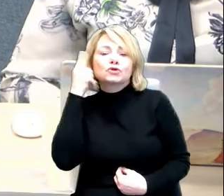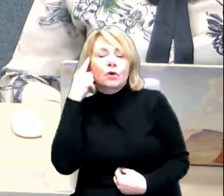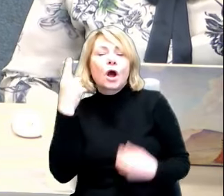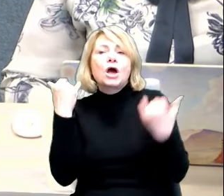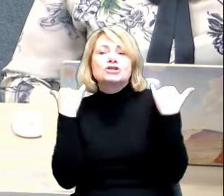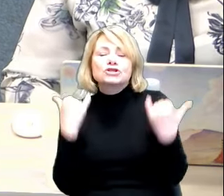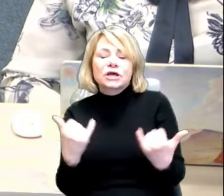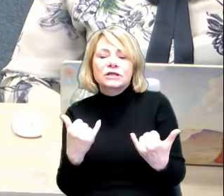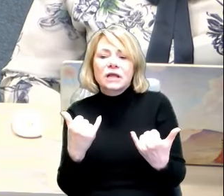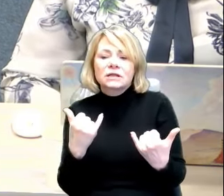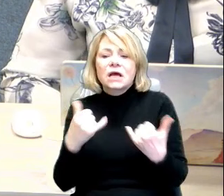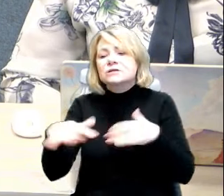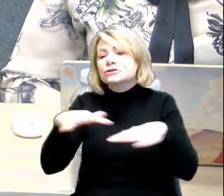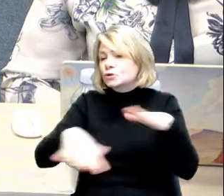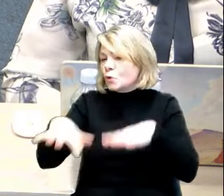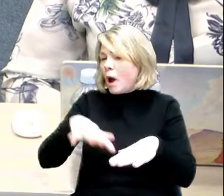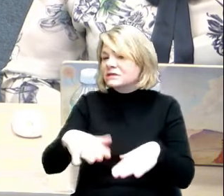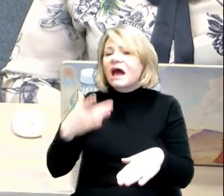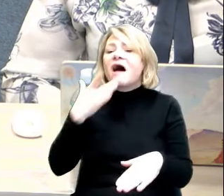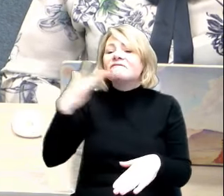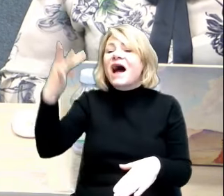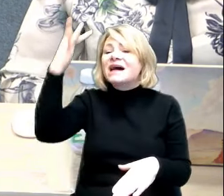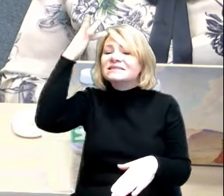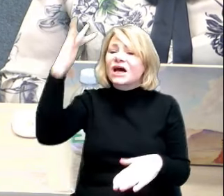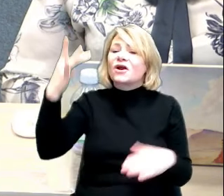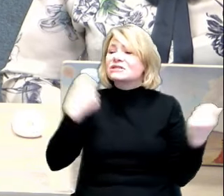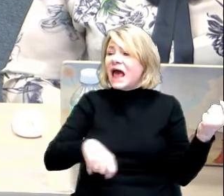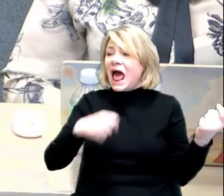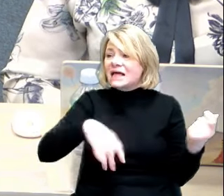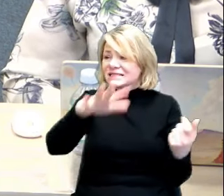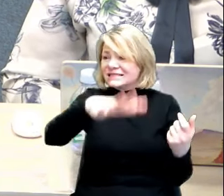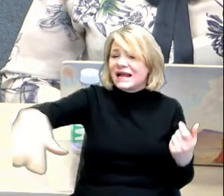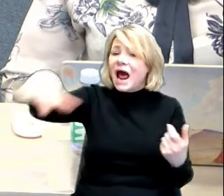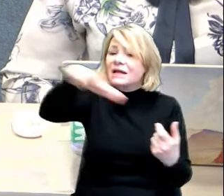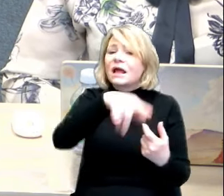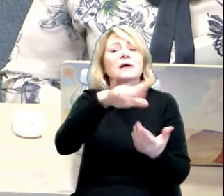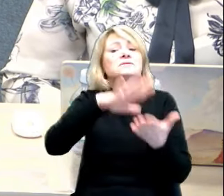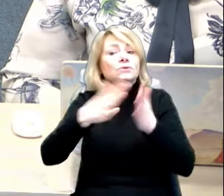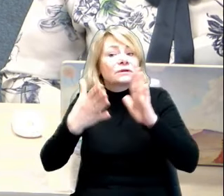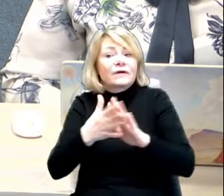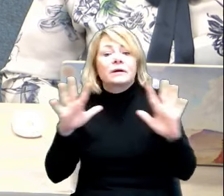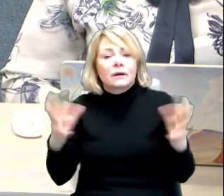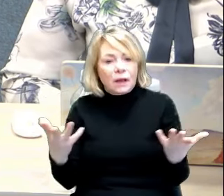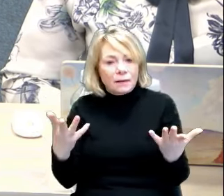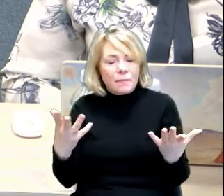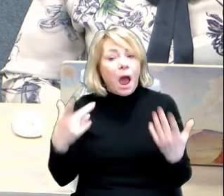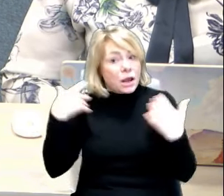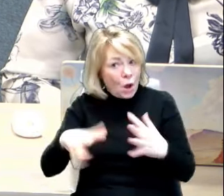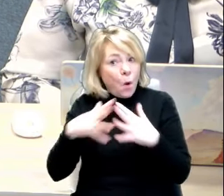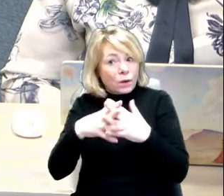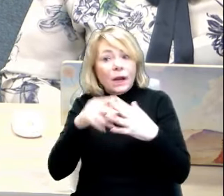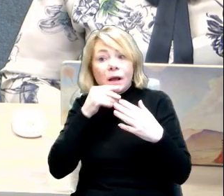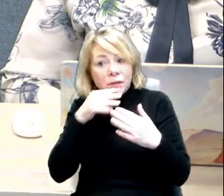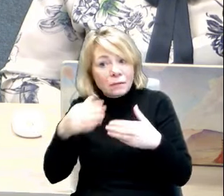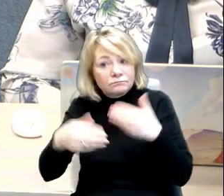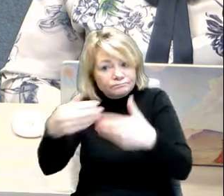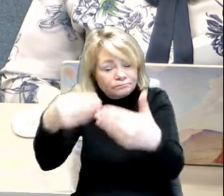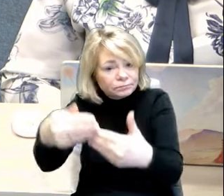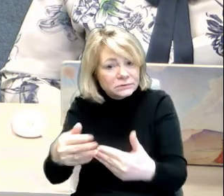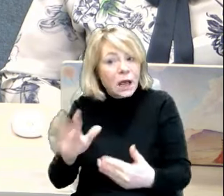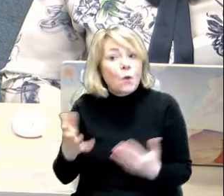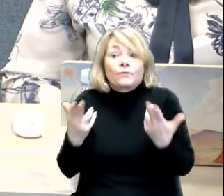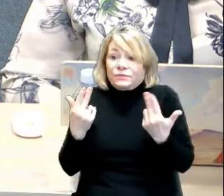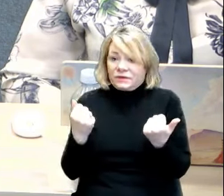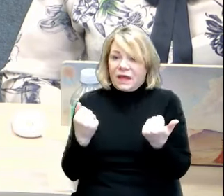vasaros estrados ir jų prieeigų sutvarkymu ar yra kiek tai pasistūmėta jeigu taip tai reiškias kaip tai